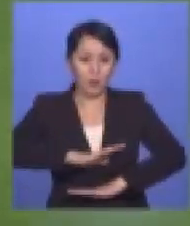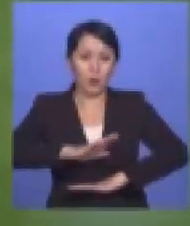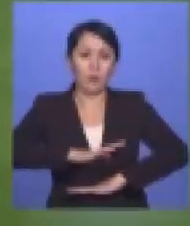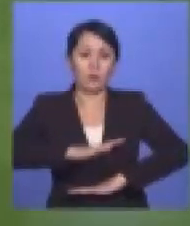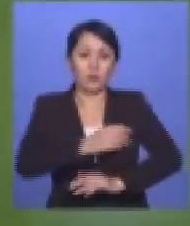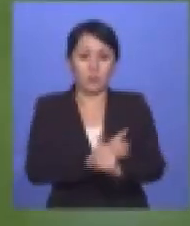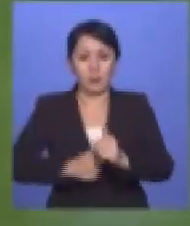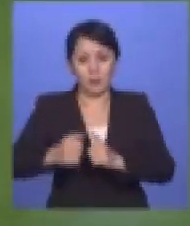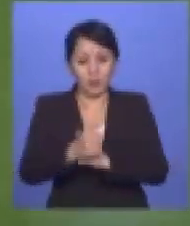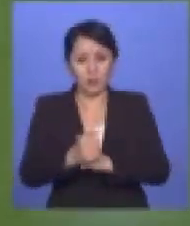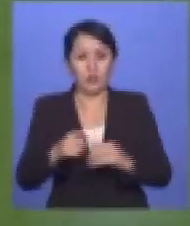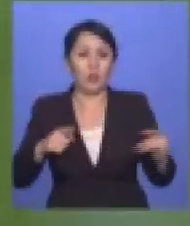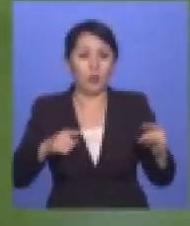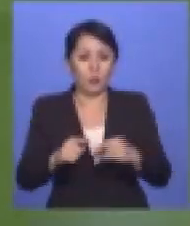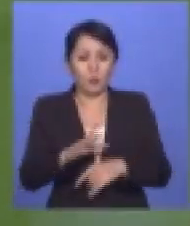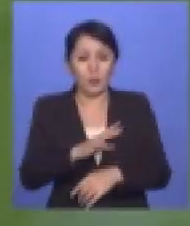суырылып шығып гол соқты.